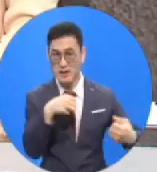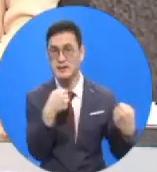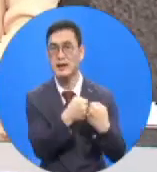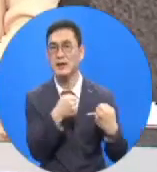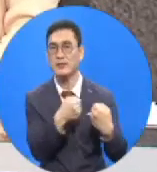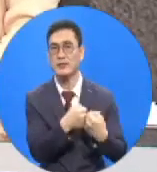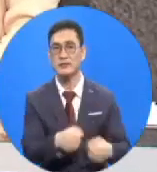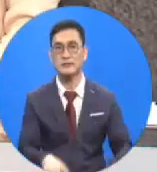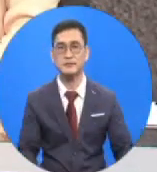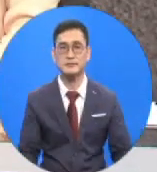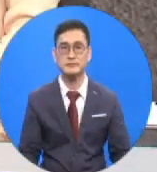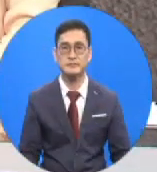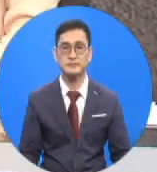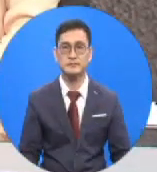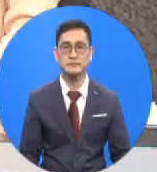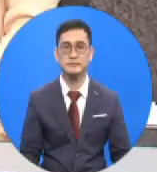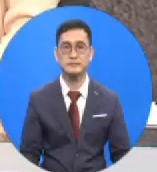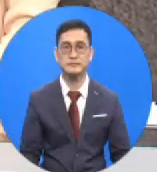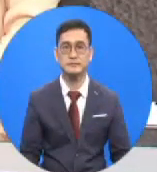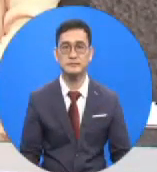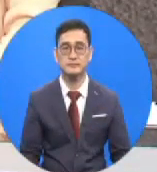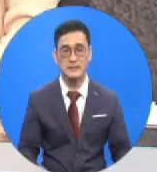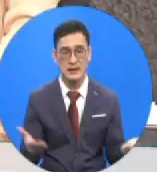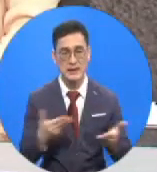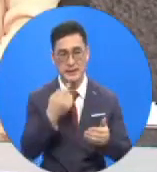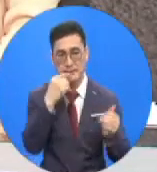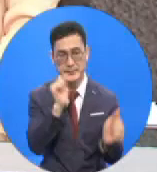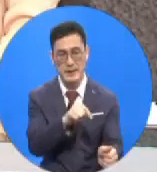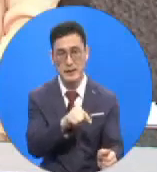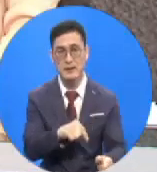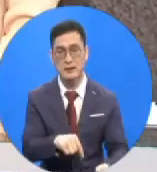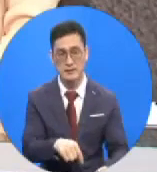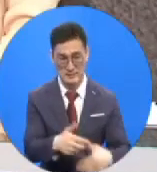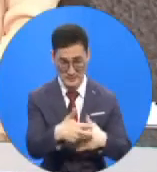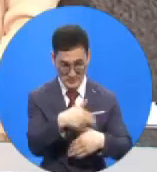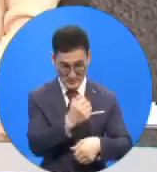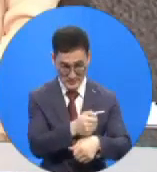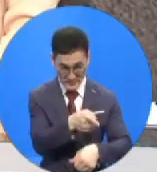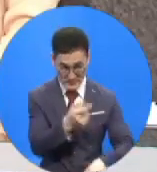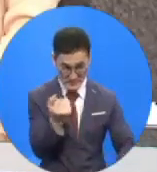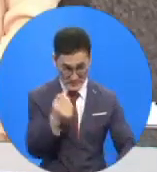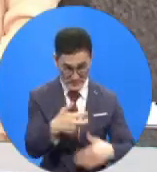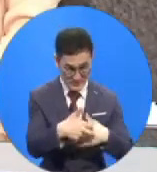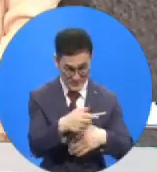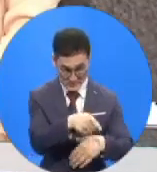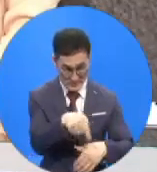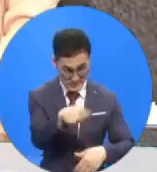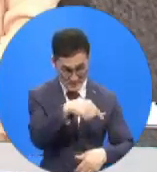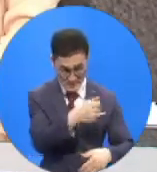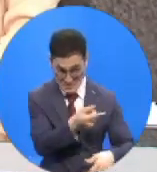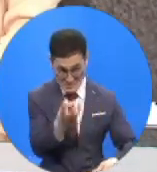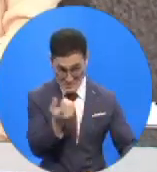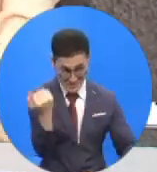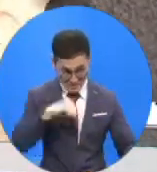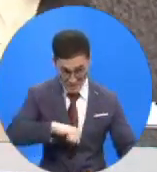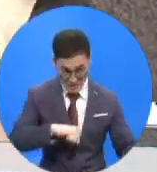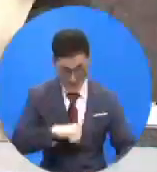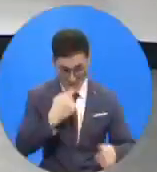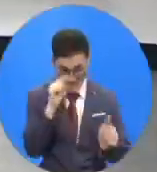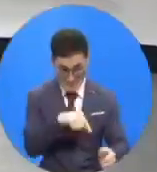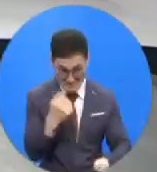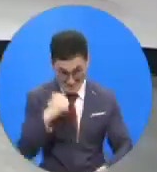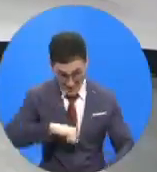처음으로 업무개시 명령을 전국으로 확대하면서 명령을 이행하지 않은 정보 10명을 고발했습니다 이원조 원인데